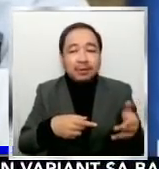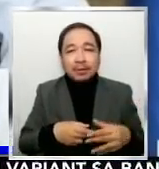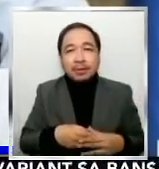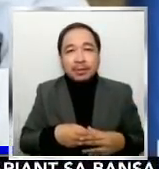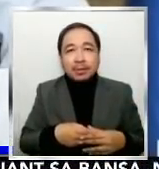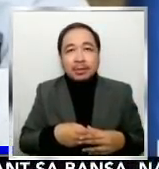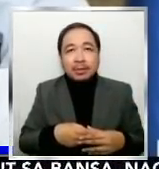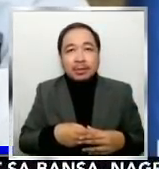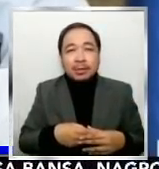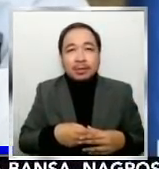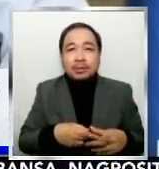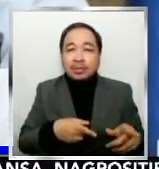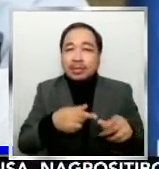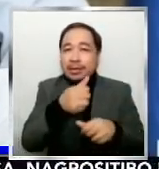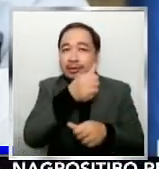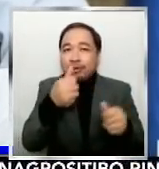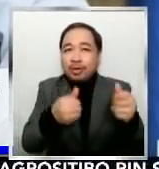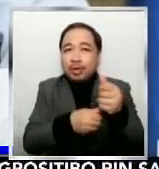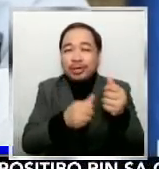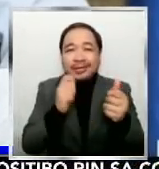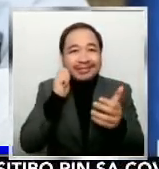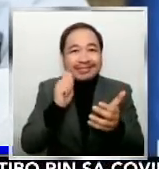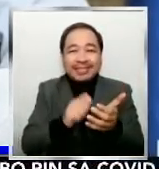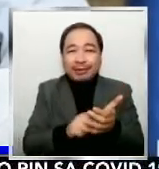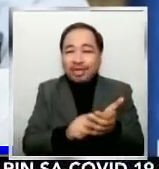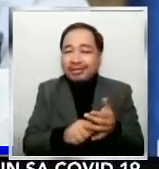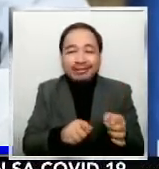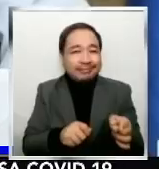Secretary, Undersecretary Halad. Kasi